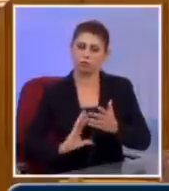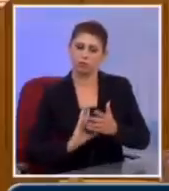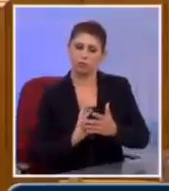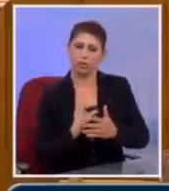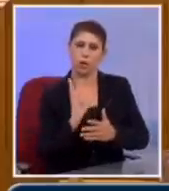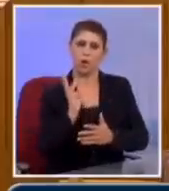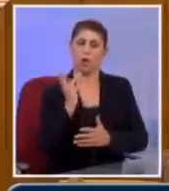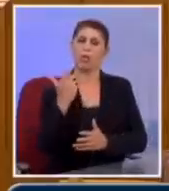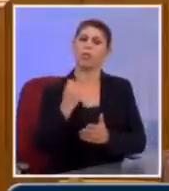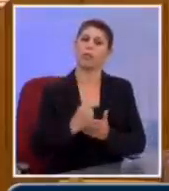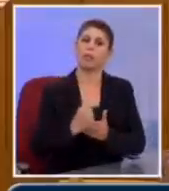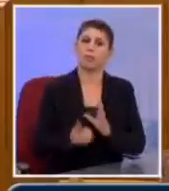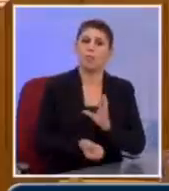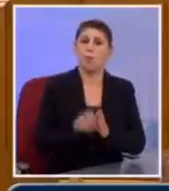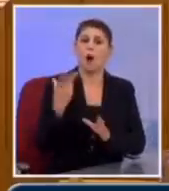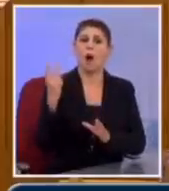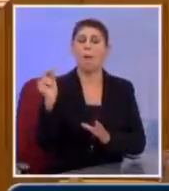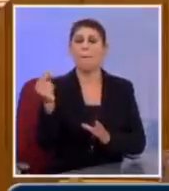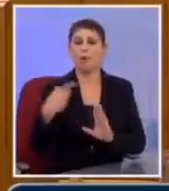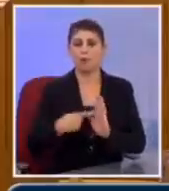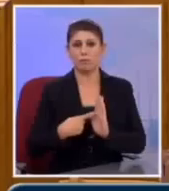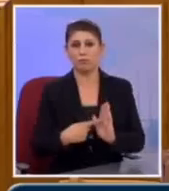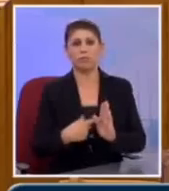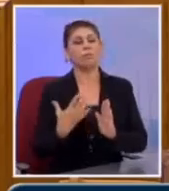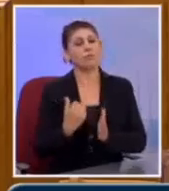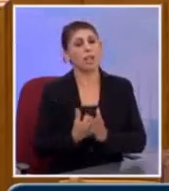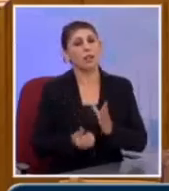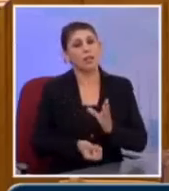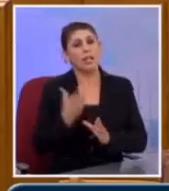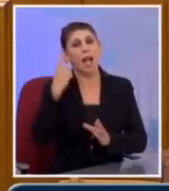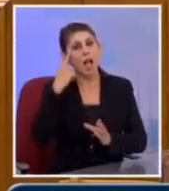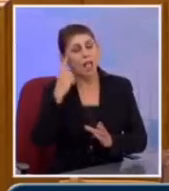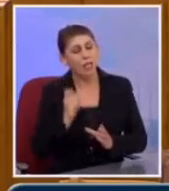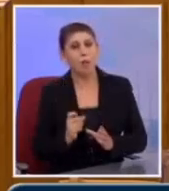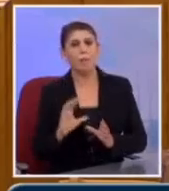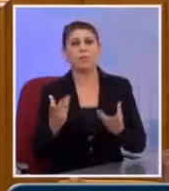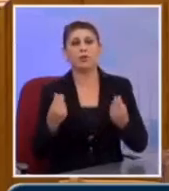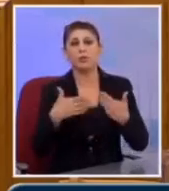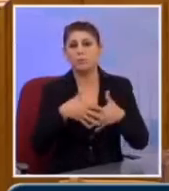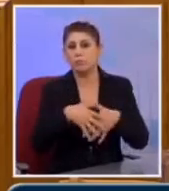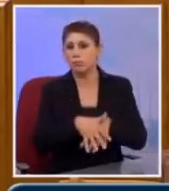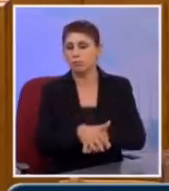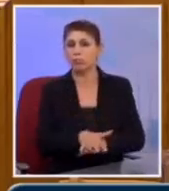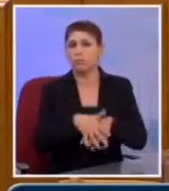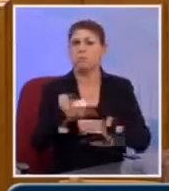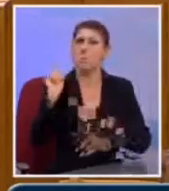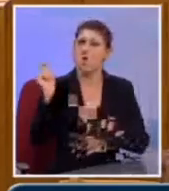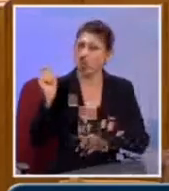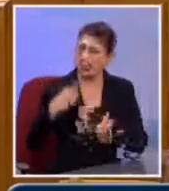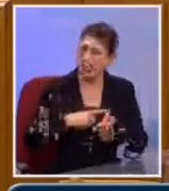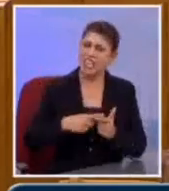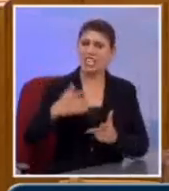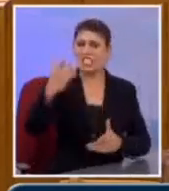μας και το νέο πολιτισμό που διαμορφώνεται και τα νέα δεδομένα, πώς θα ενσωματώνουμε στην πολιτική μας,